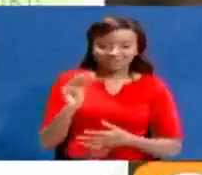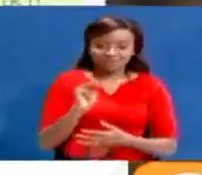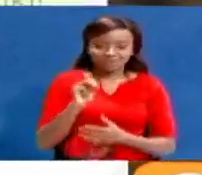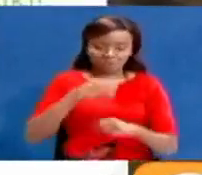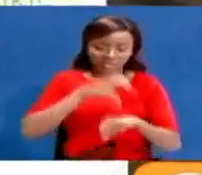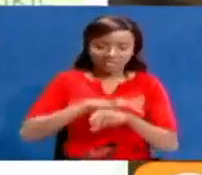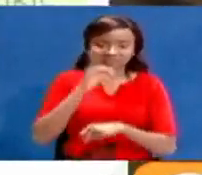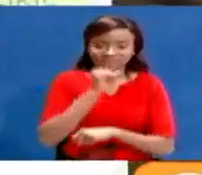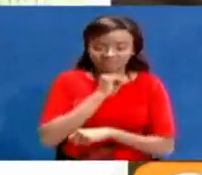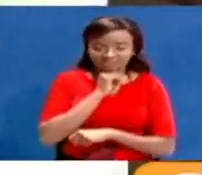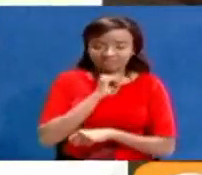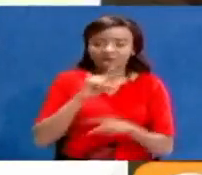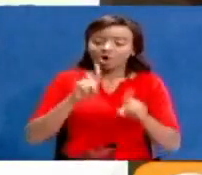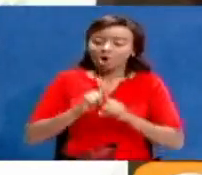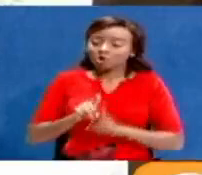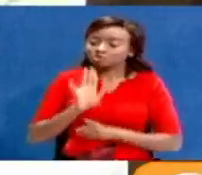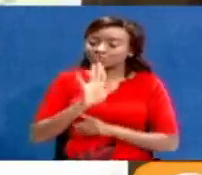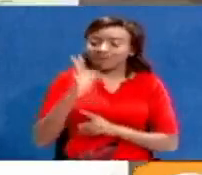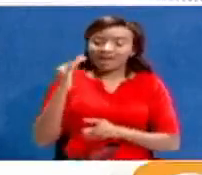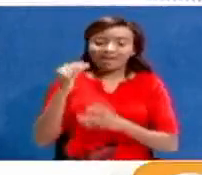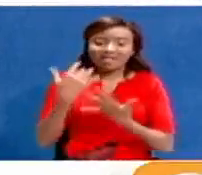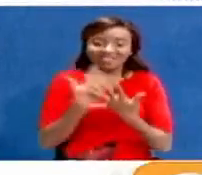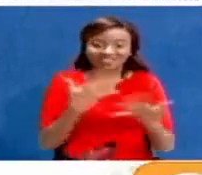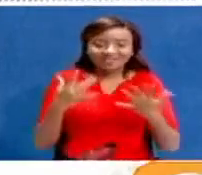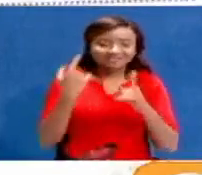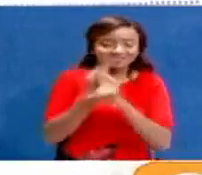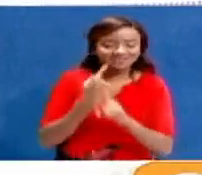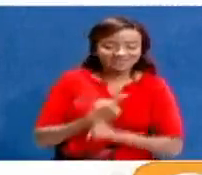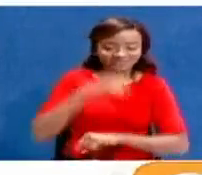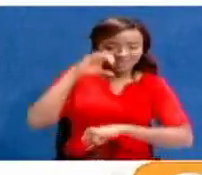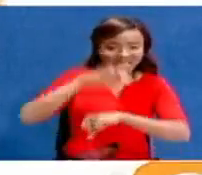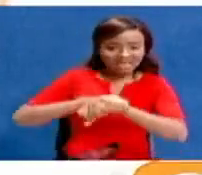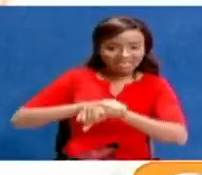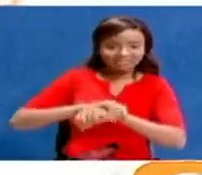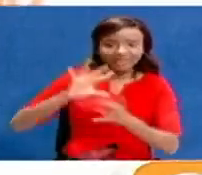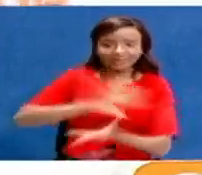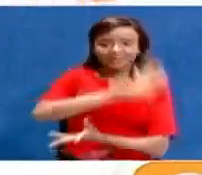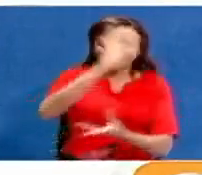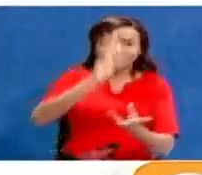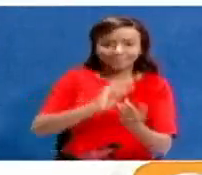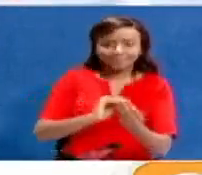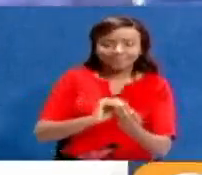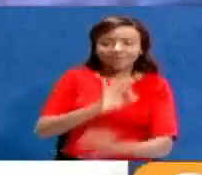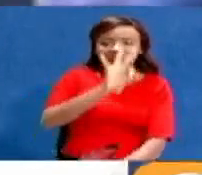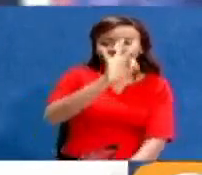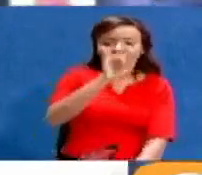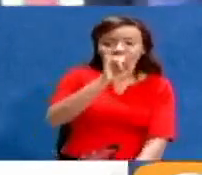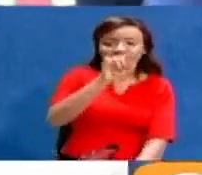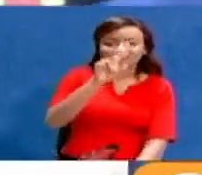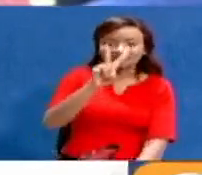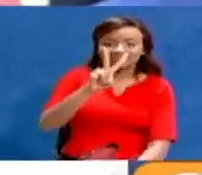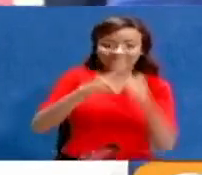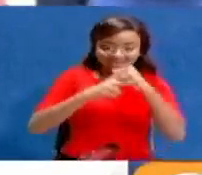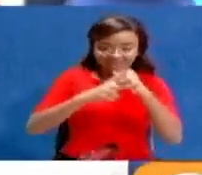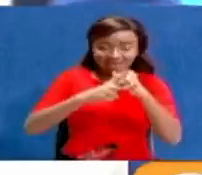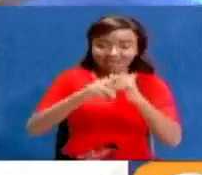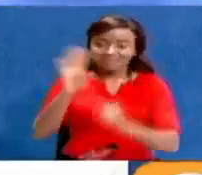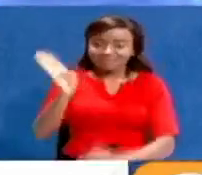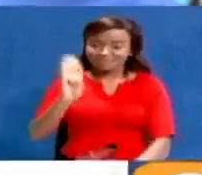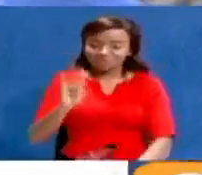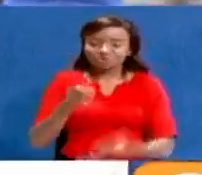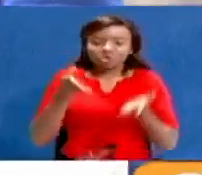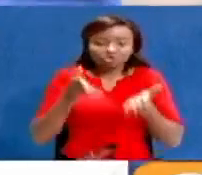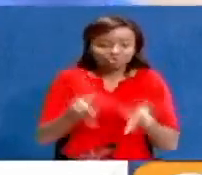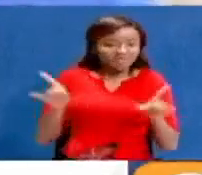Jumla ya misaada kutoka kwa kampuni na Wakenya ikifikia zaidi ya bilioni 3.7. Leo bodi hiyo